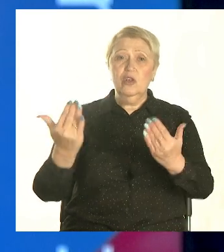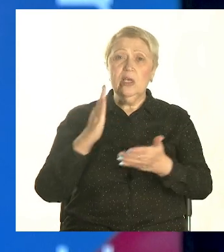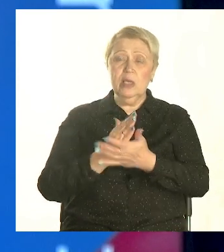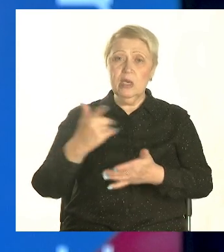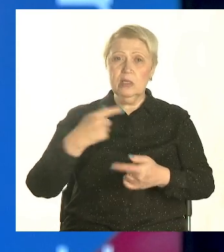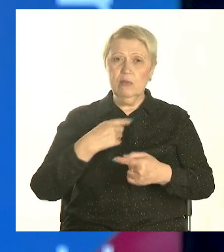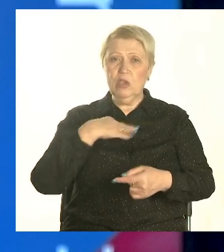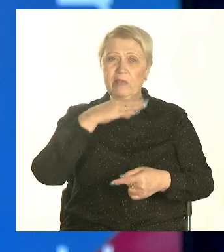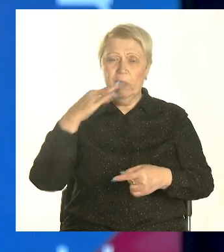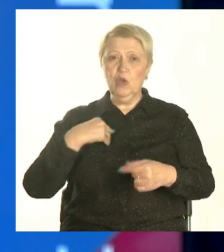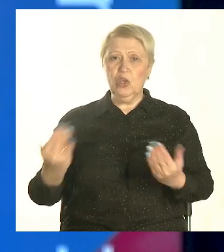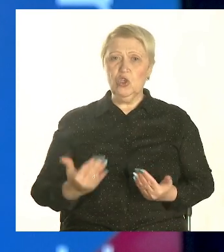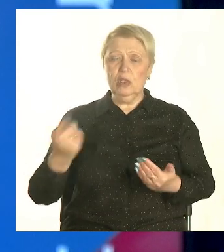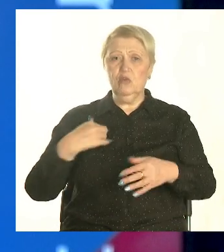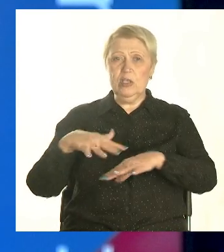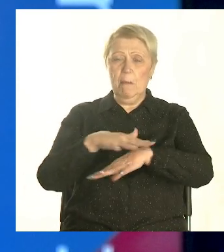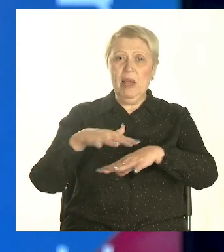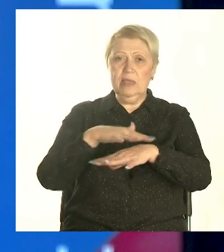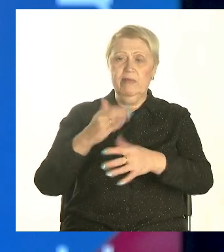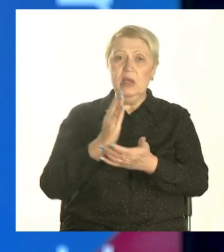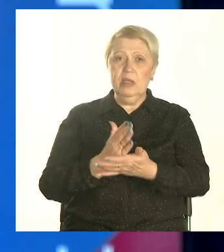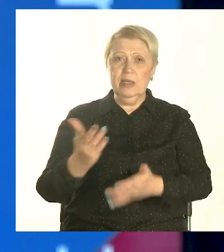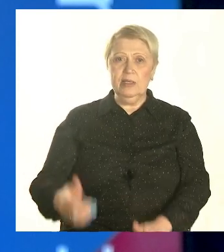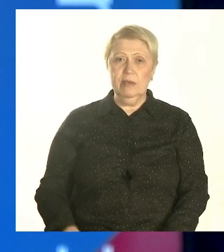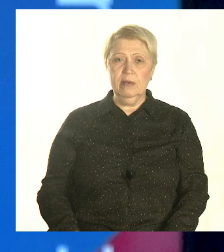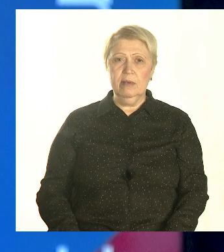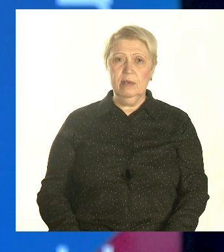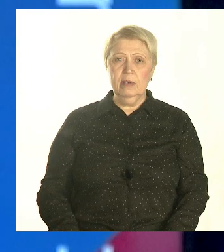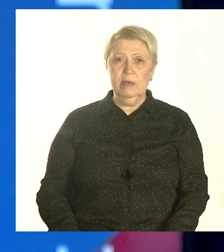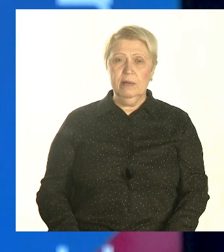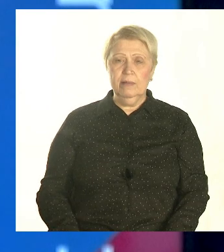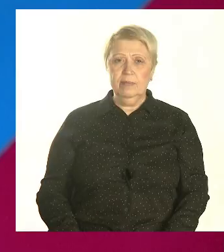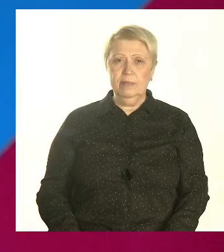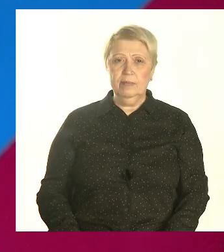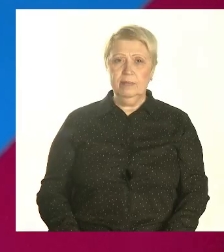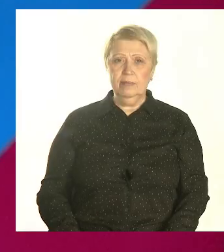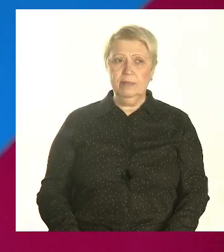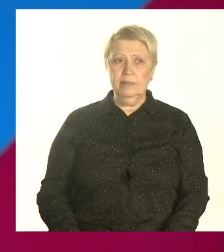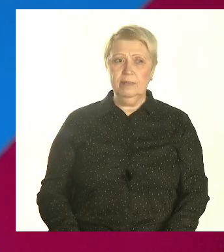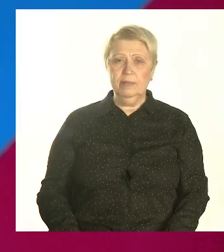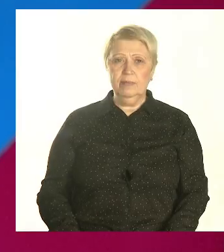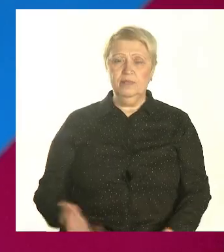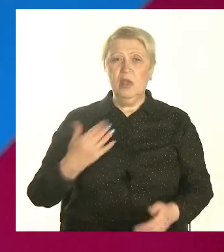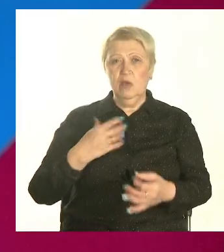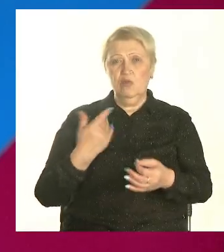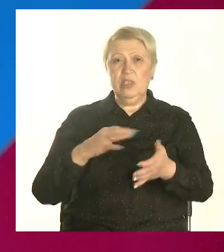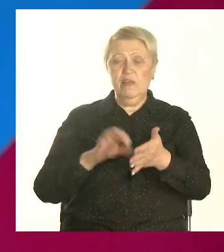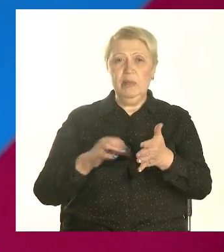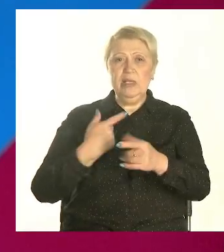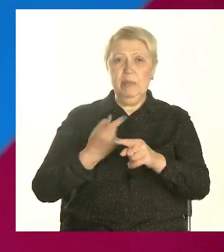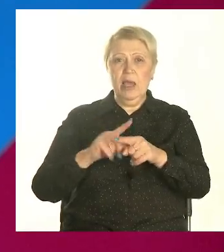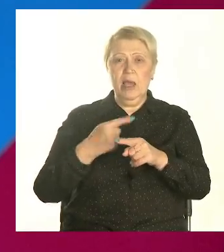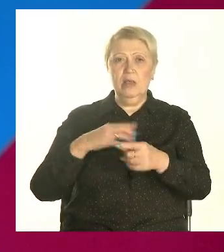во многих жилмассивах, также претерпит изменения. О них чуть позже. В принципе, общий тезис